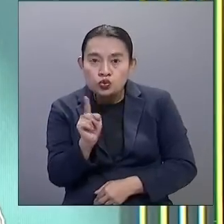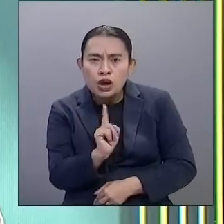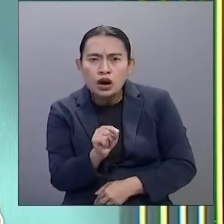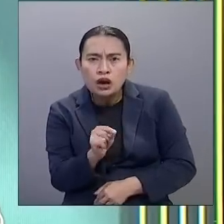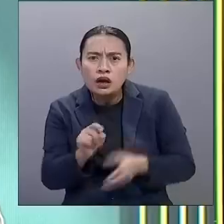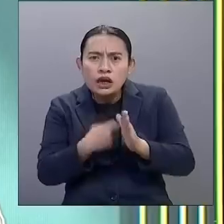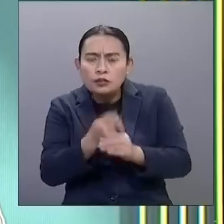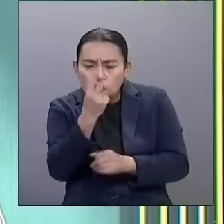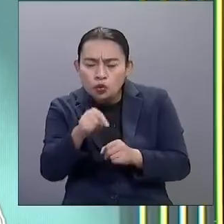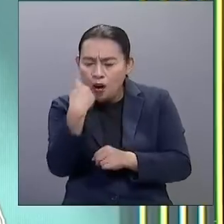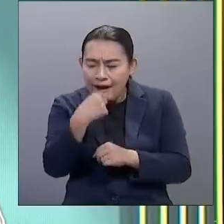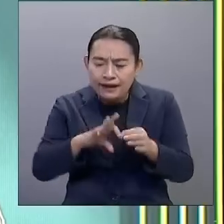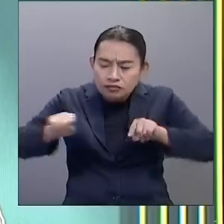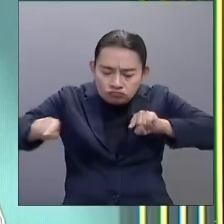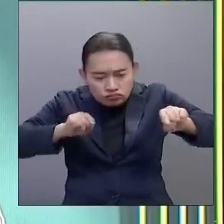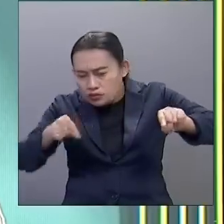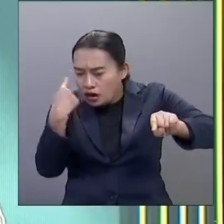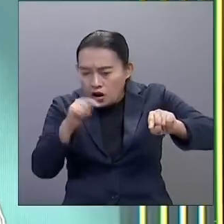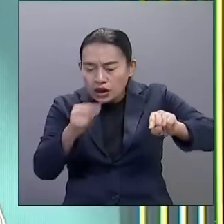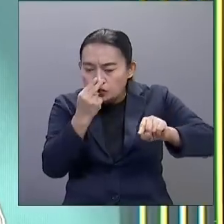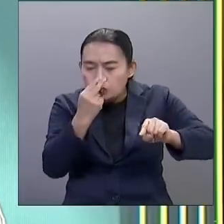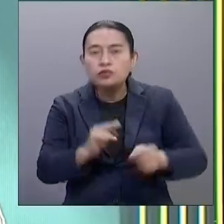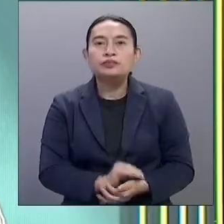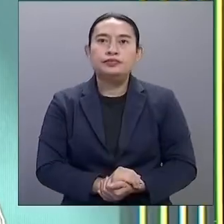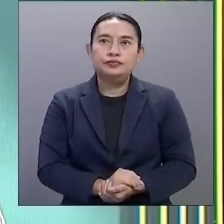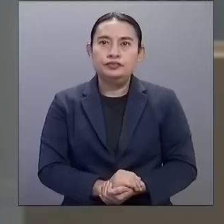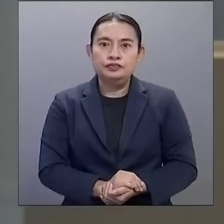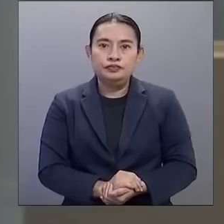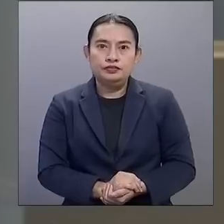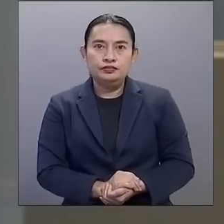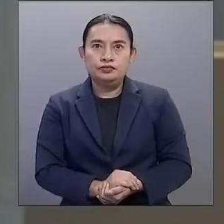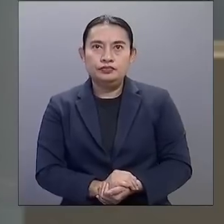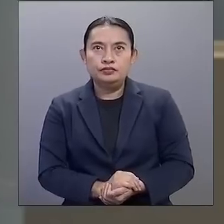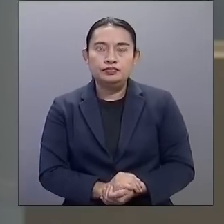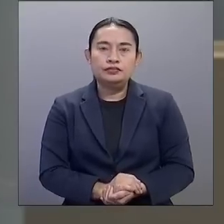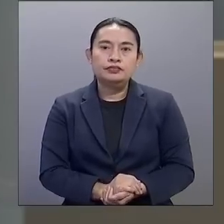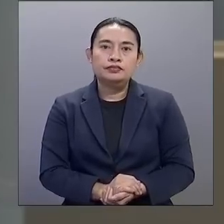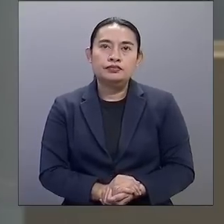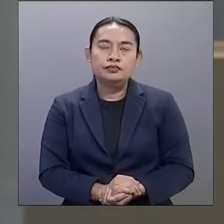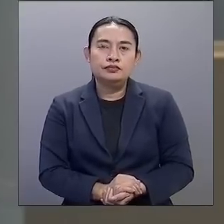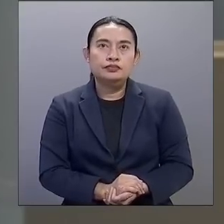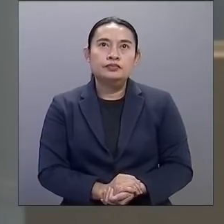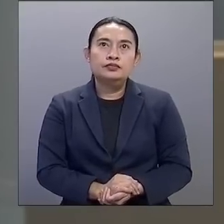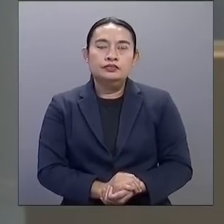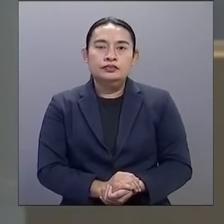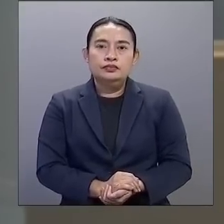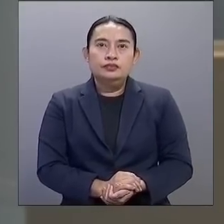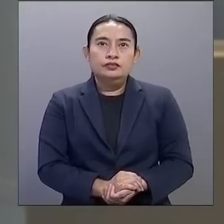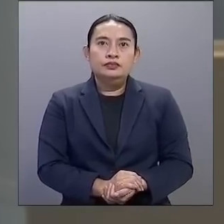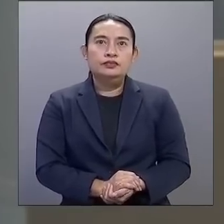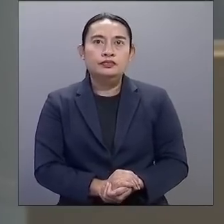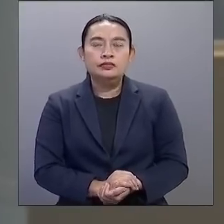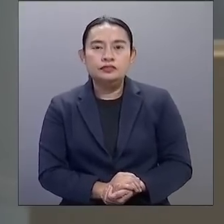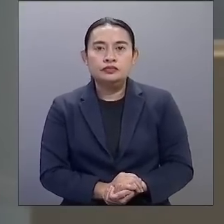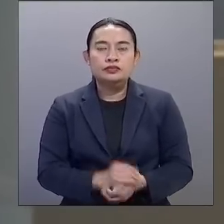จากการกระทำของใคร ครับ นะครับ ทีนี้กลับมาที่ เรื่องของนี้เรื่องของทางนี้กันบ้างคือเมื่อสักครู่เนี่ยค่ะที่เขาไปรับทราบ